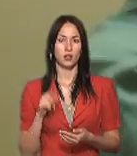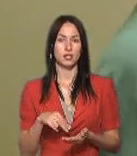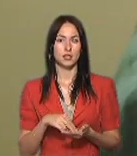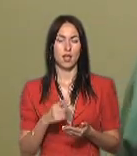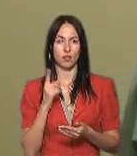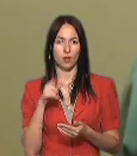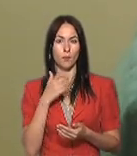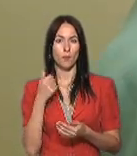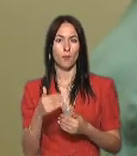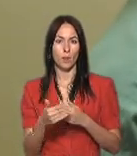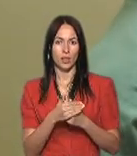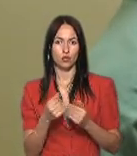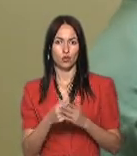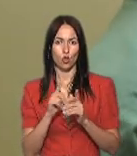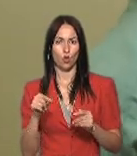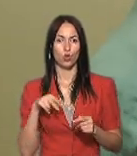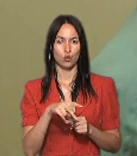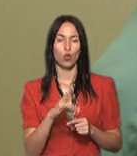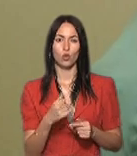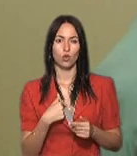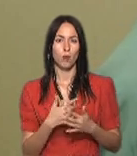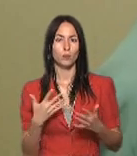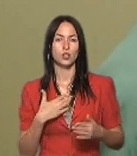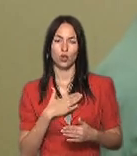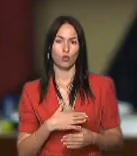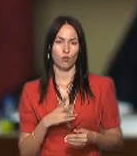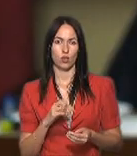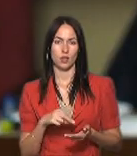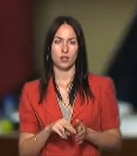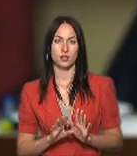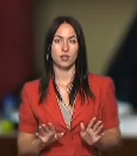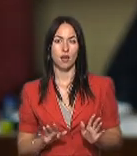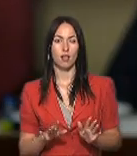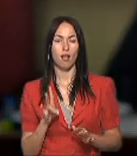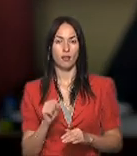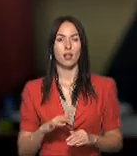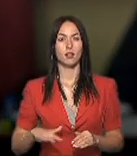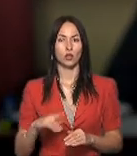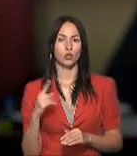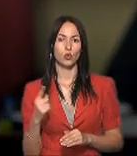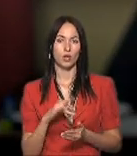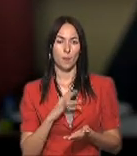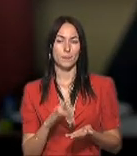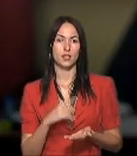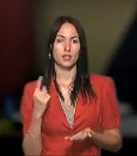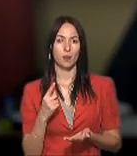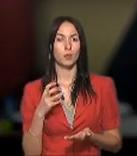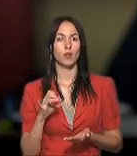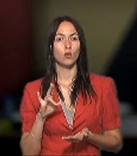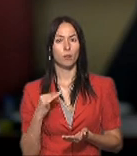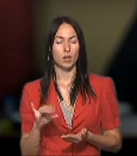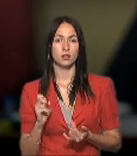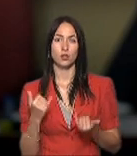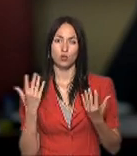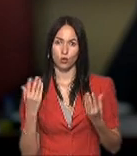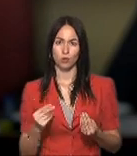до школи, але я від цього більш задоволеною не стала. На території Первомайська, міста Первомайський, на сьогоднішній день